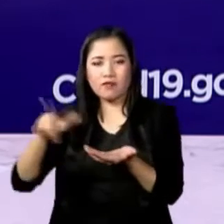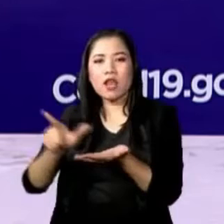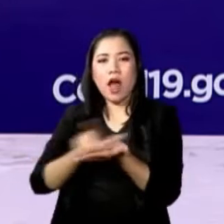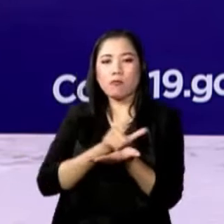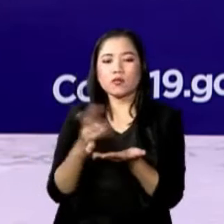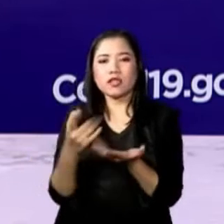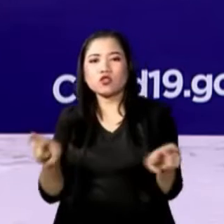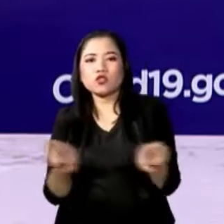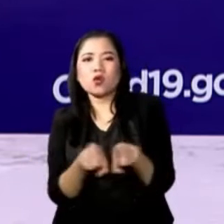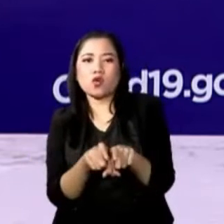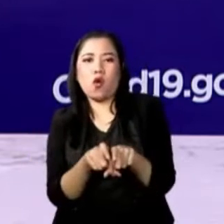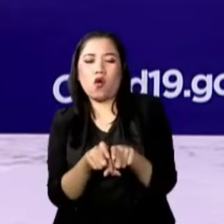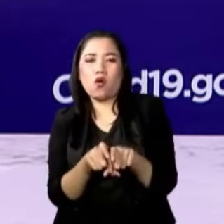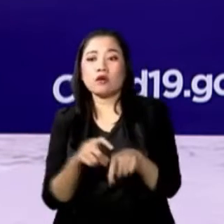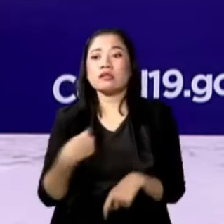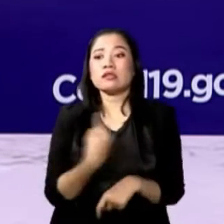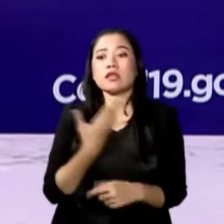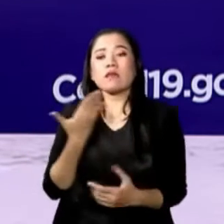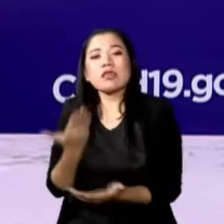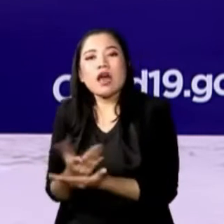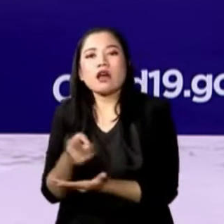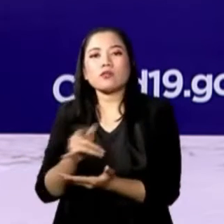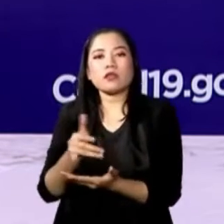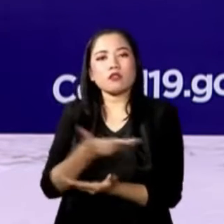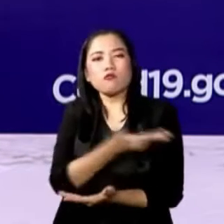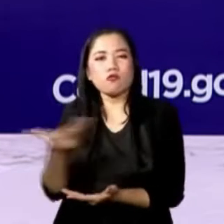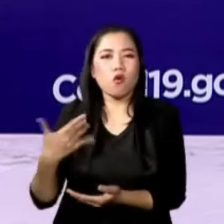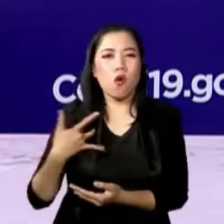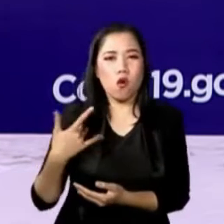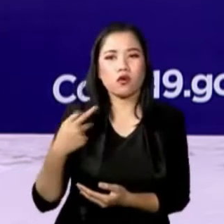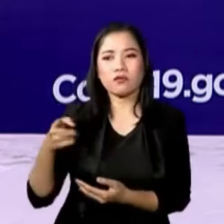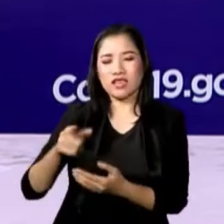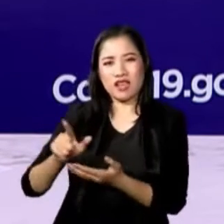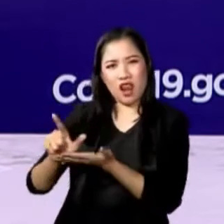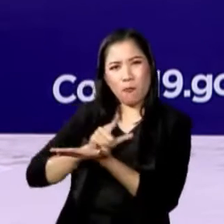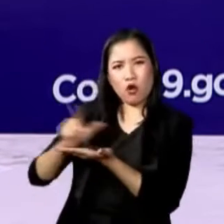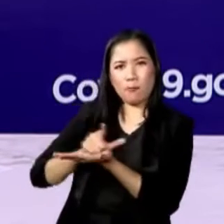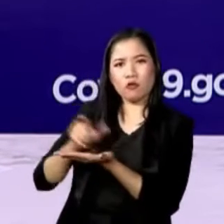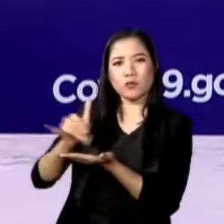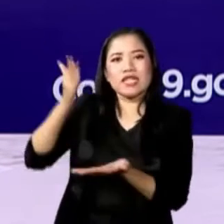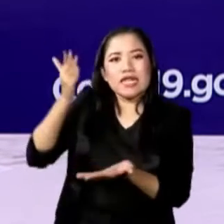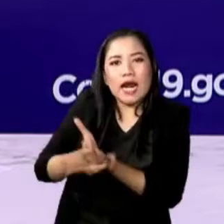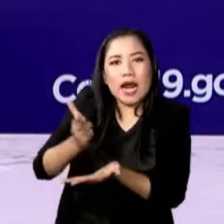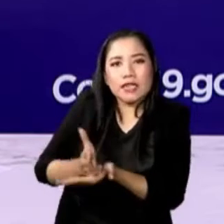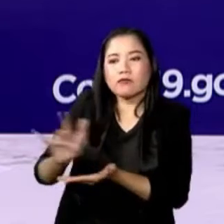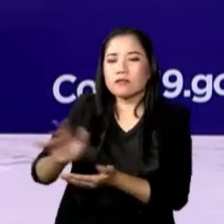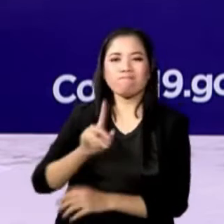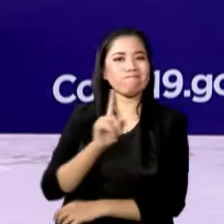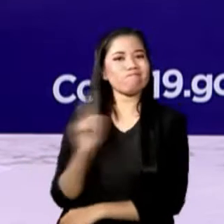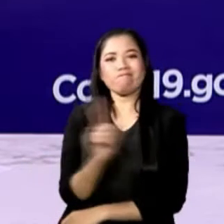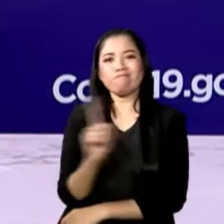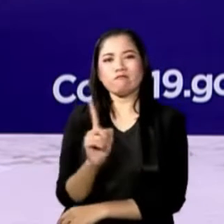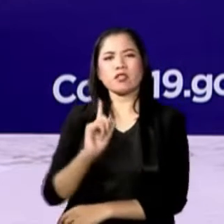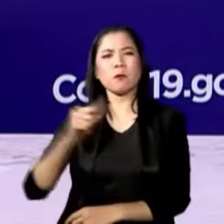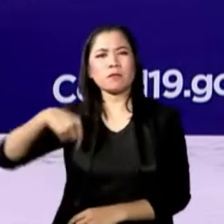Saya minta kedepannya tidak ada lagi toleransi terhadap delay atau keterlambatan data karena